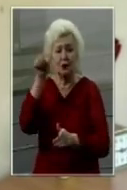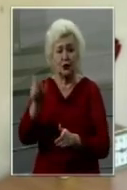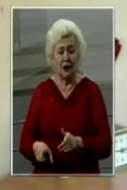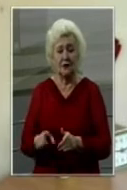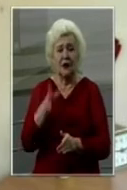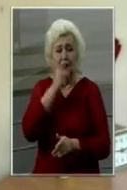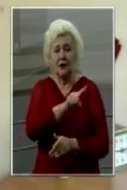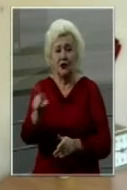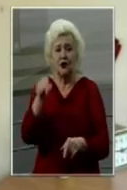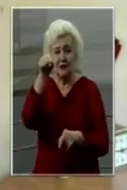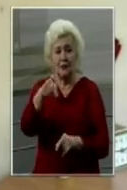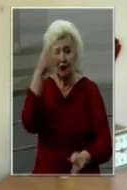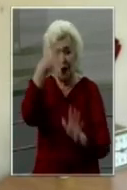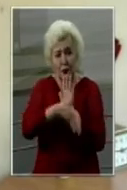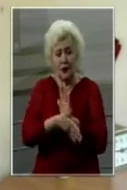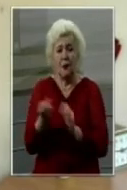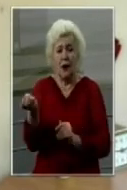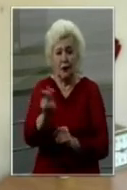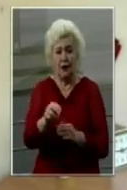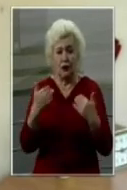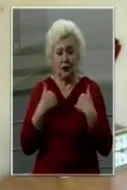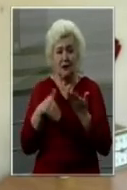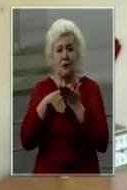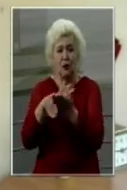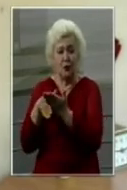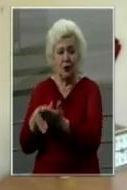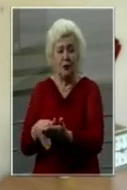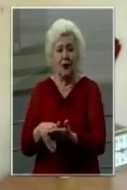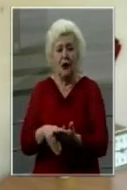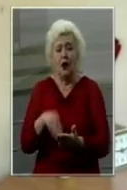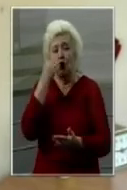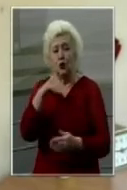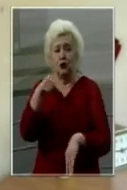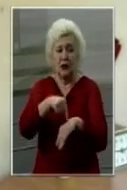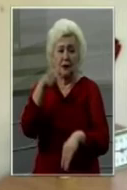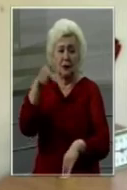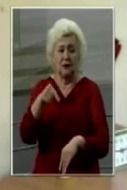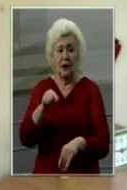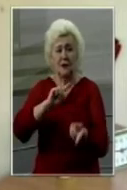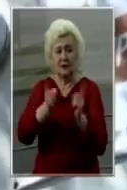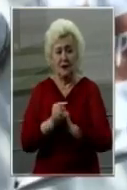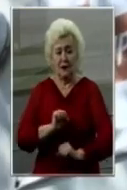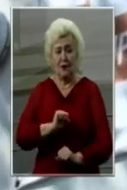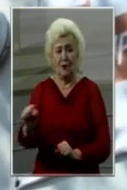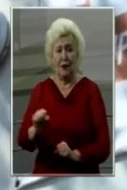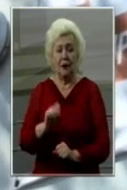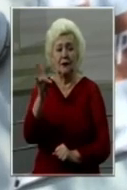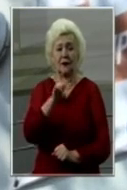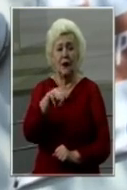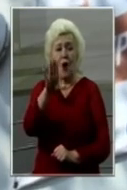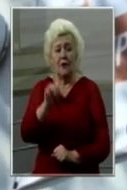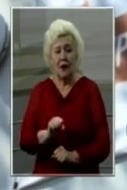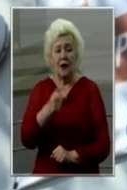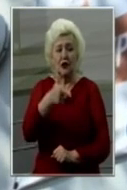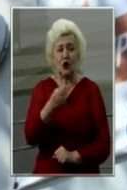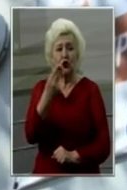з часом це розуміє і приходить до нас по допомогу. Починає краще себе почувати, стає впевненішою. Наталія Тимофієва,